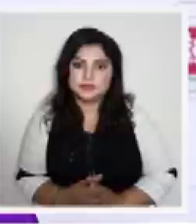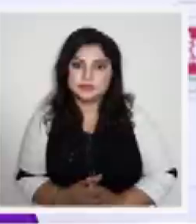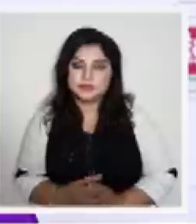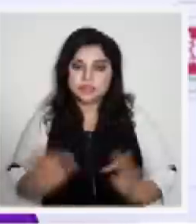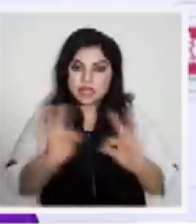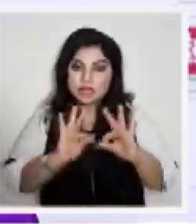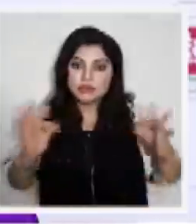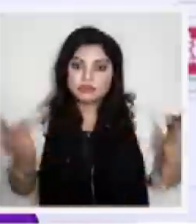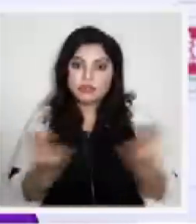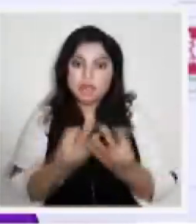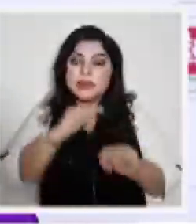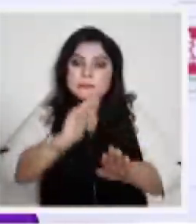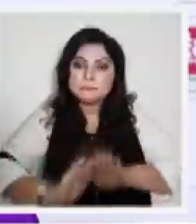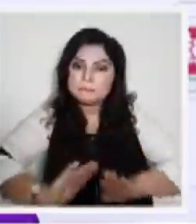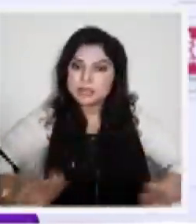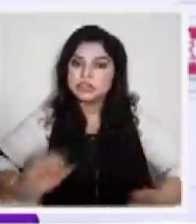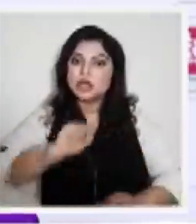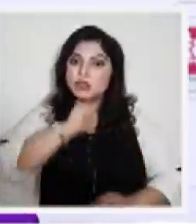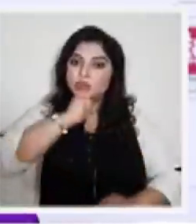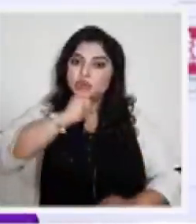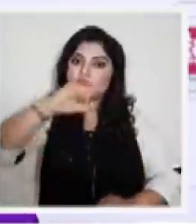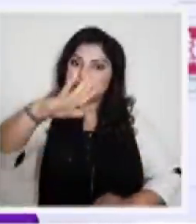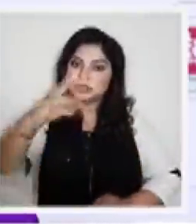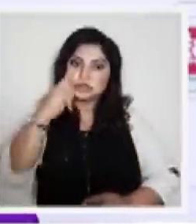সামাজিক দূরত্ব বজায় রাখা এবং জনসমাবেশ এড়িয়ে চলা।